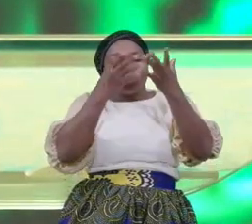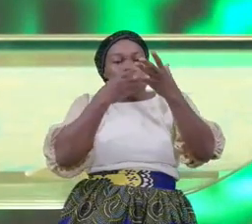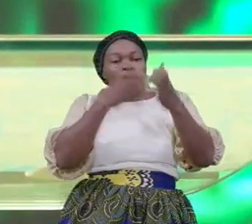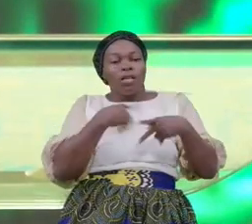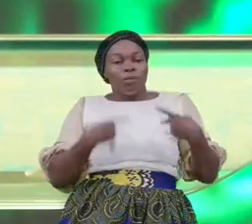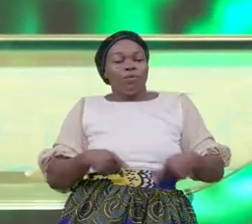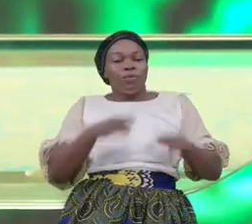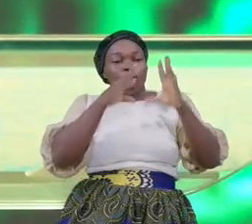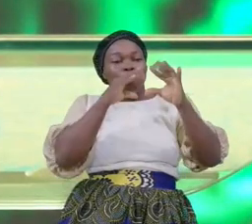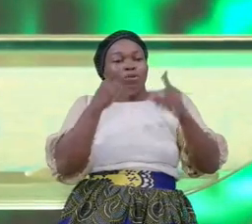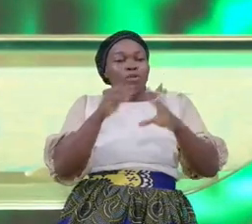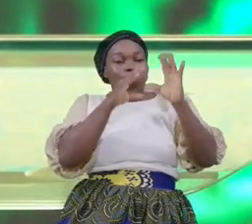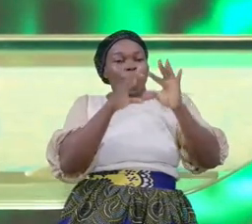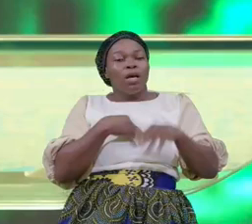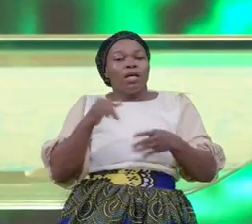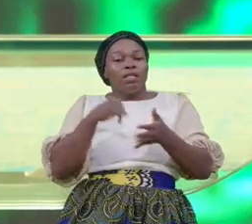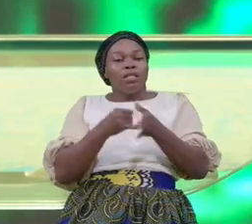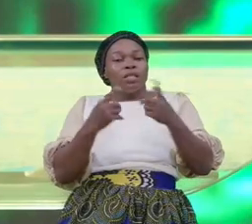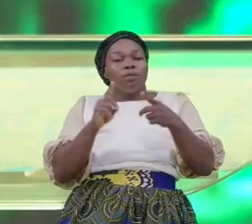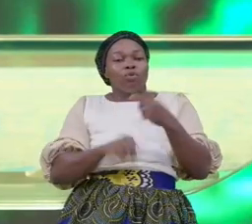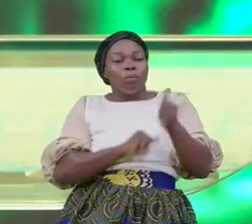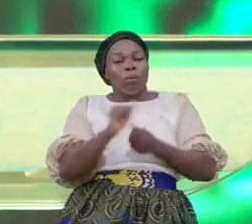de grands cris.